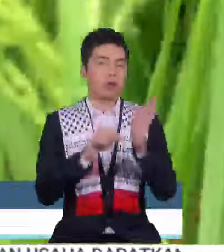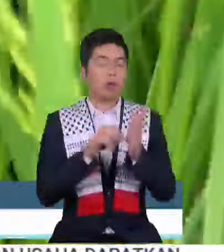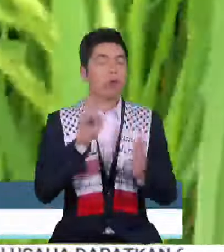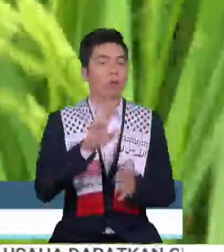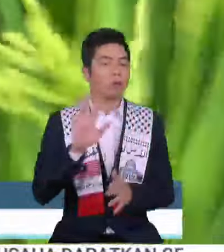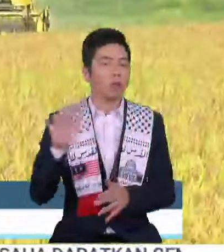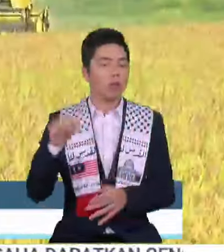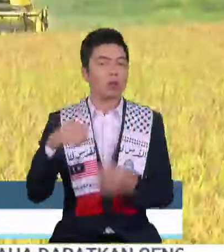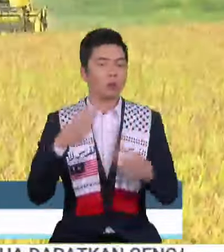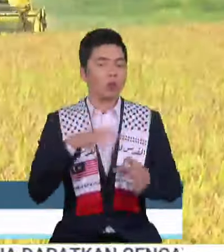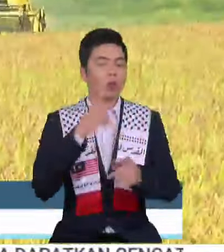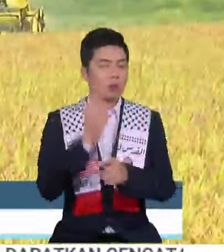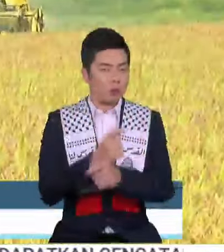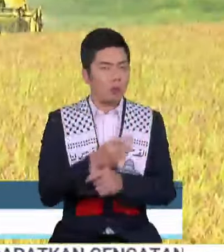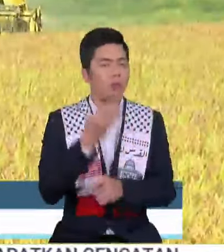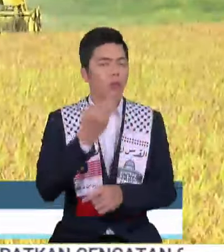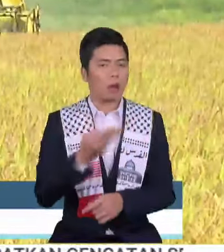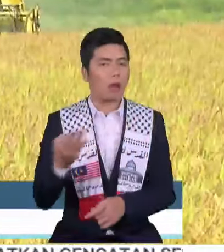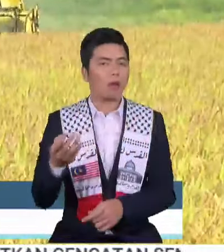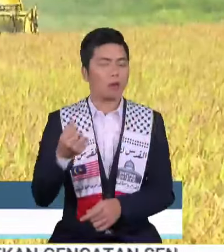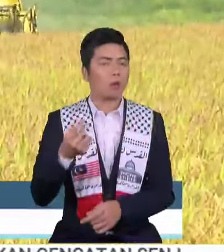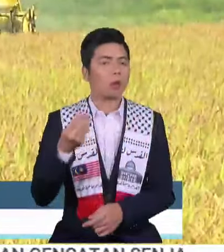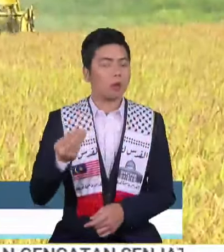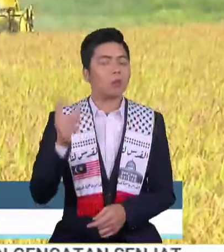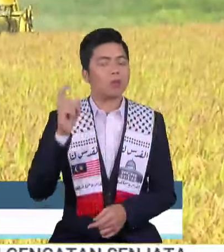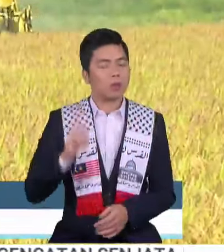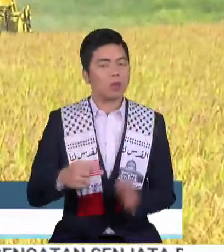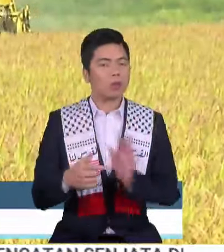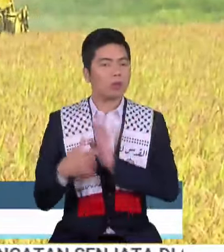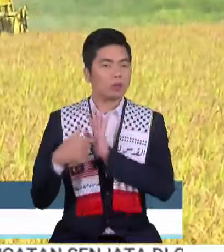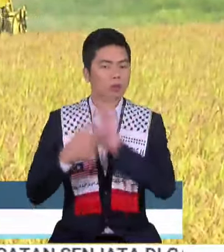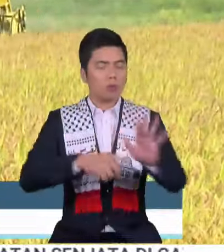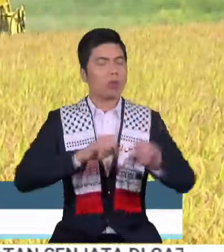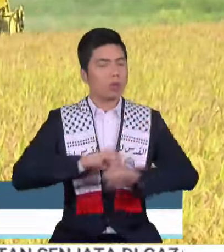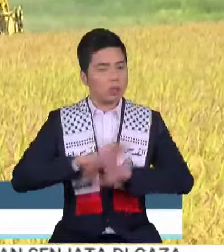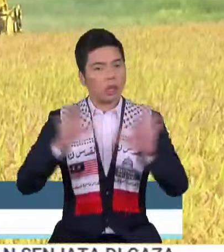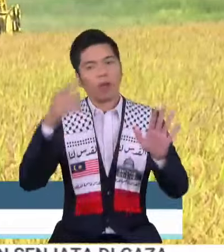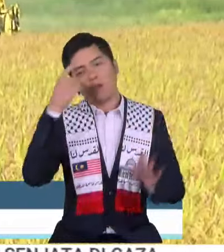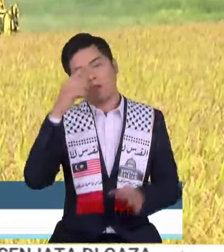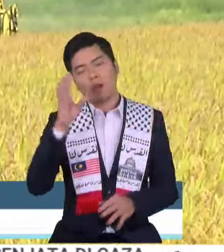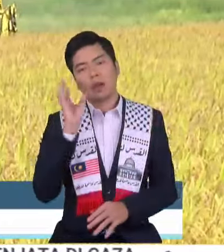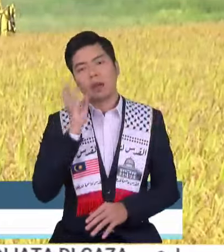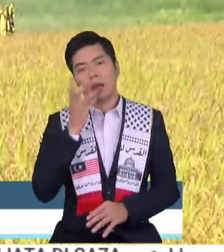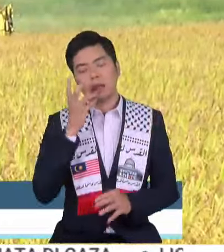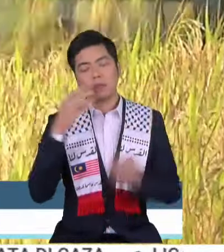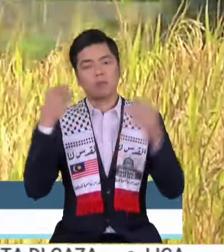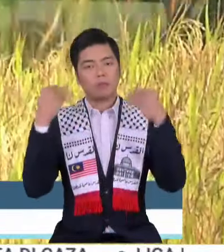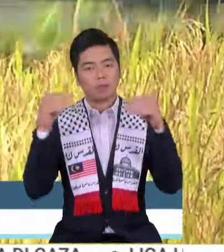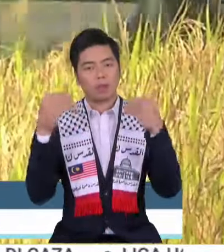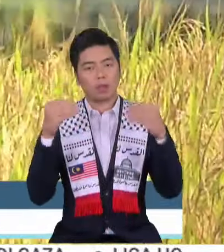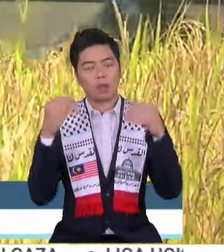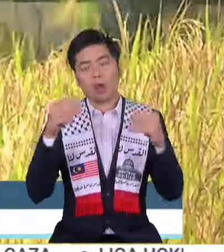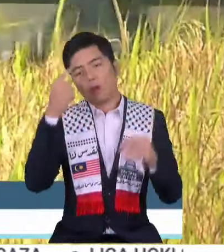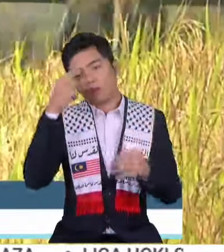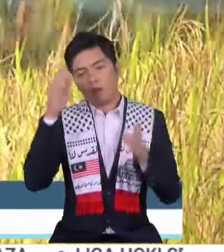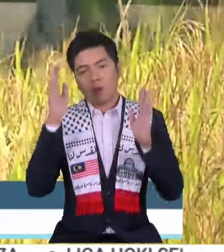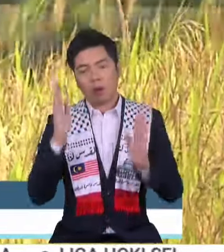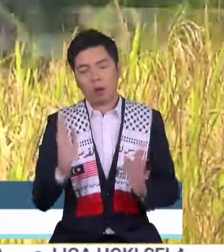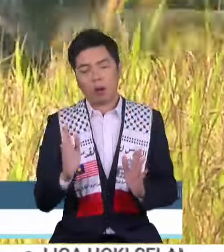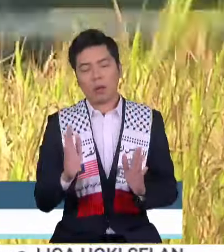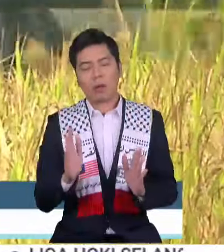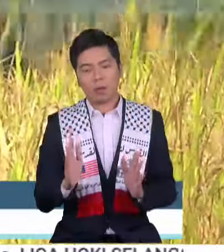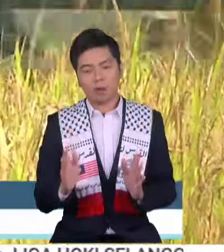itu turut menetapkan harga tersebut hendaklah dipaparkan dengan jelas pada setiap kampit yang dipasarkan kepada pesawah